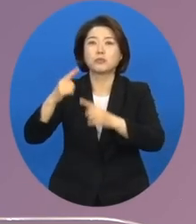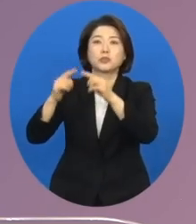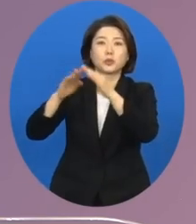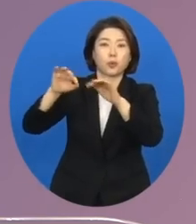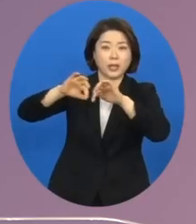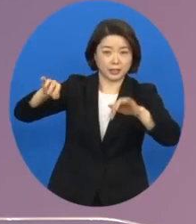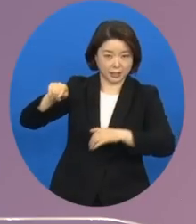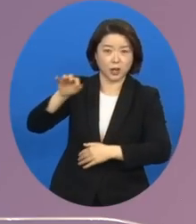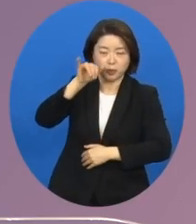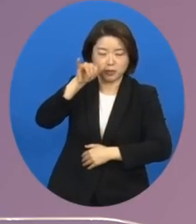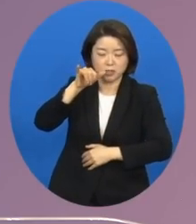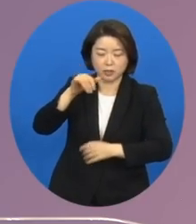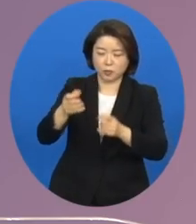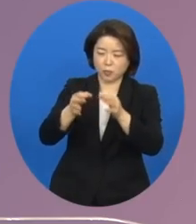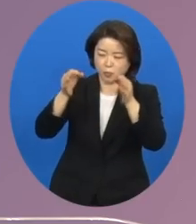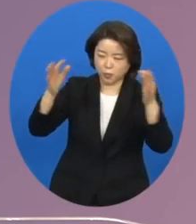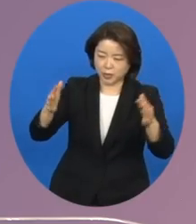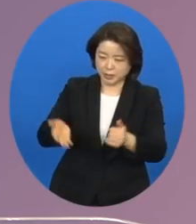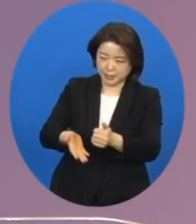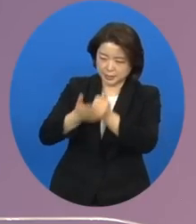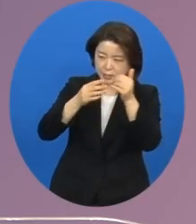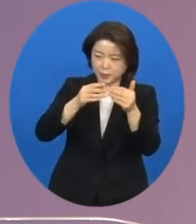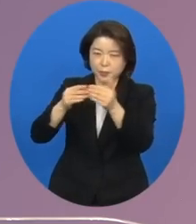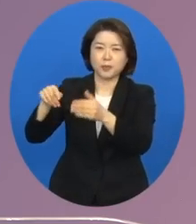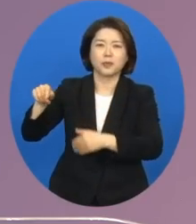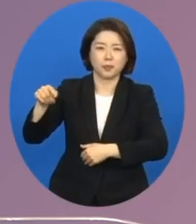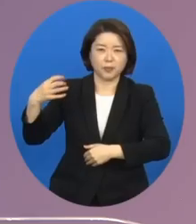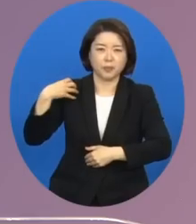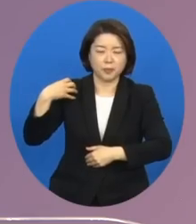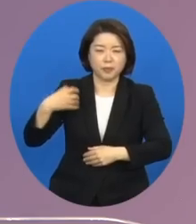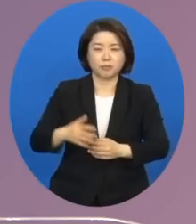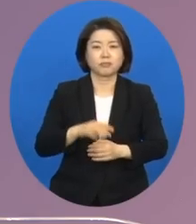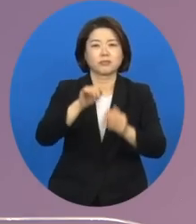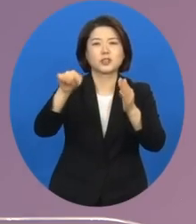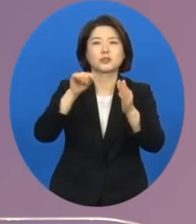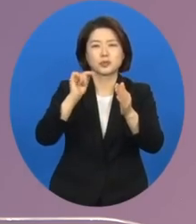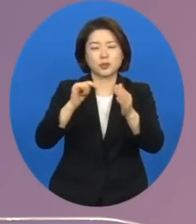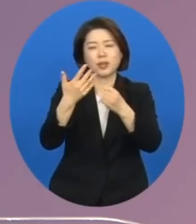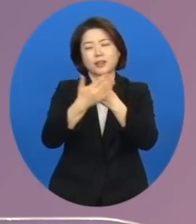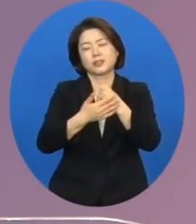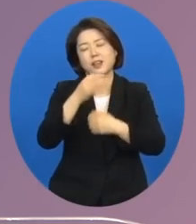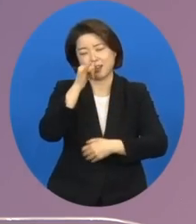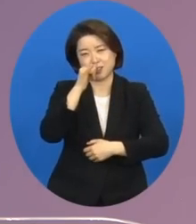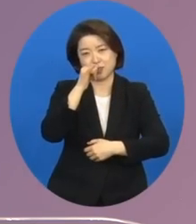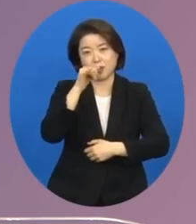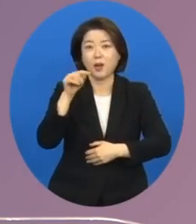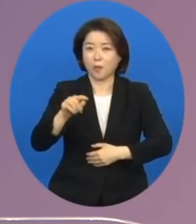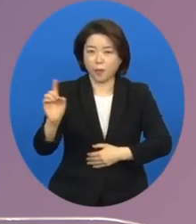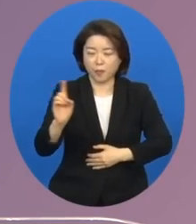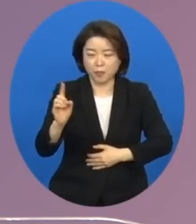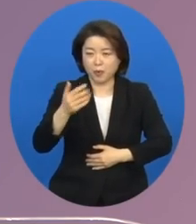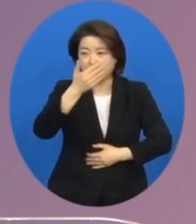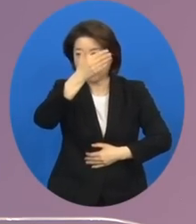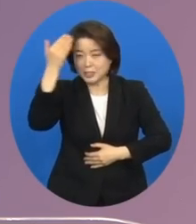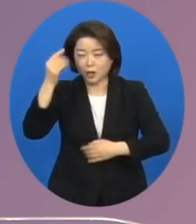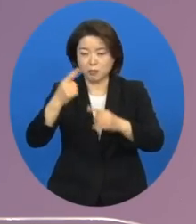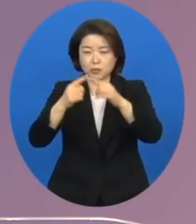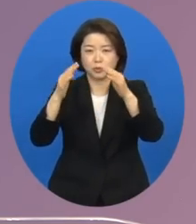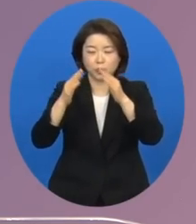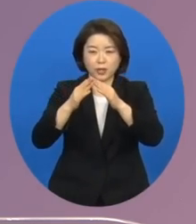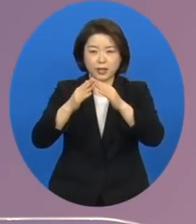기간 섬기고 이끌어 왔는데 그 과정 중에 은혜가 있었어요 그 중에 젊은이 교회가 창립